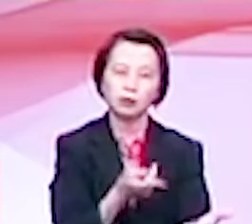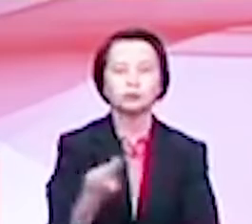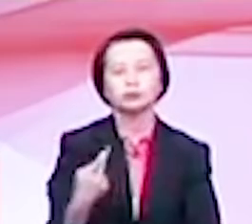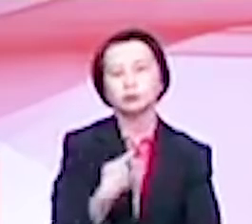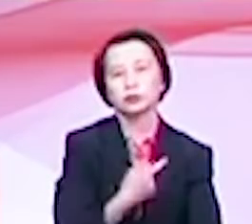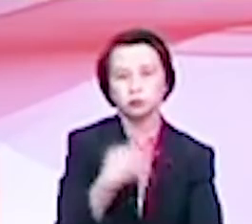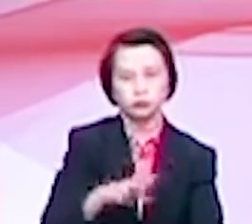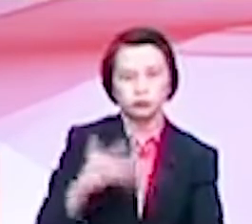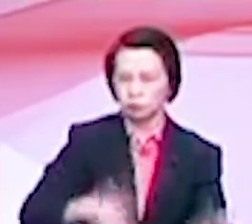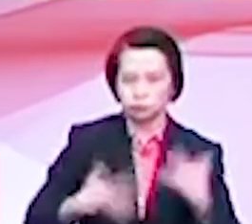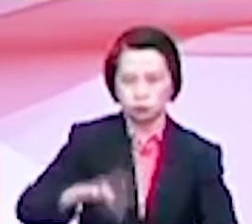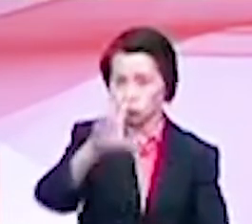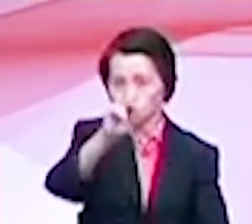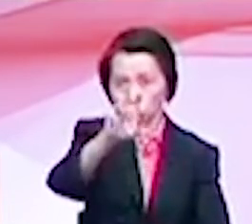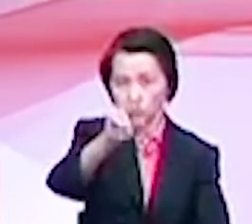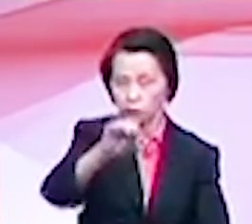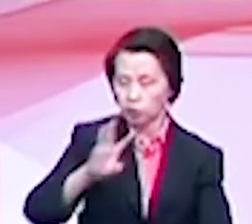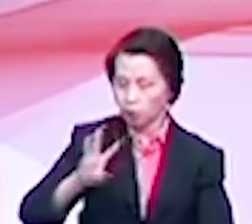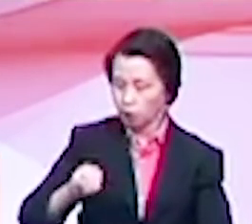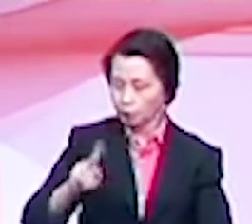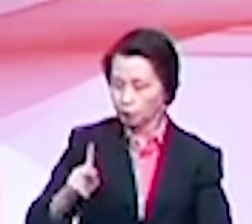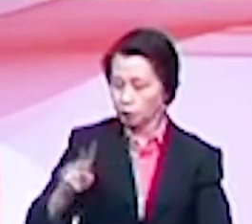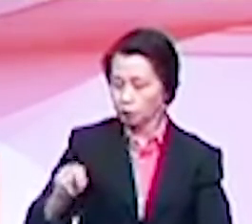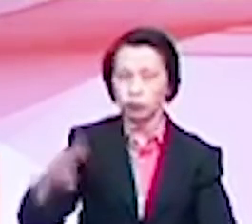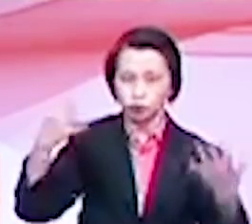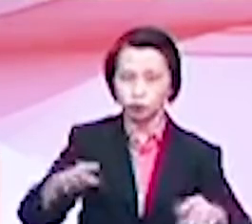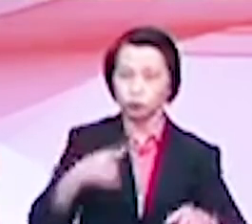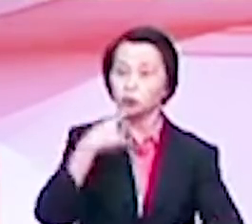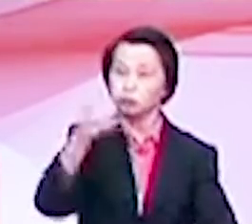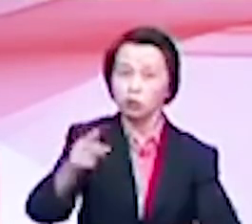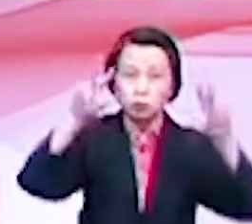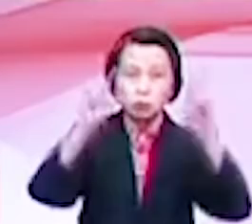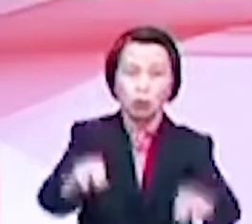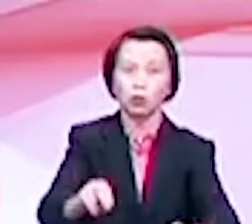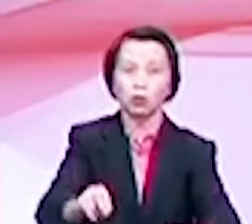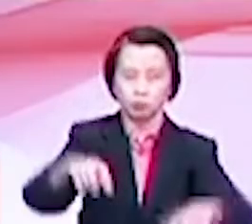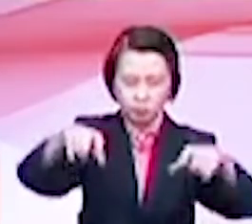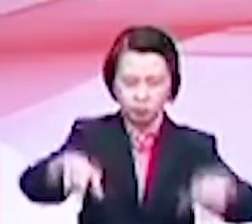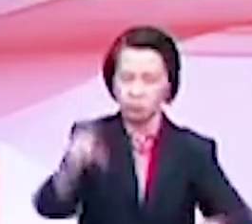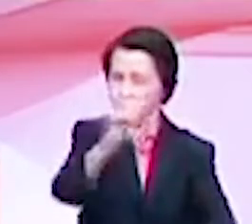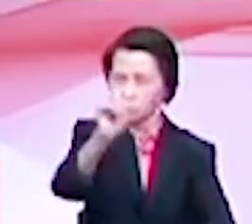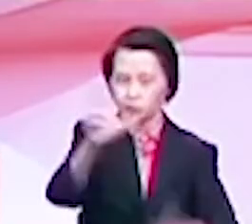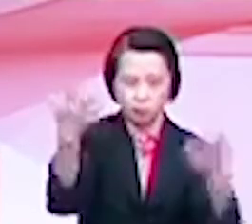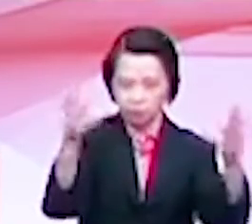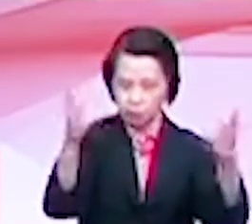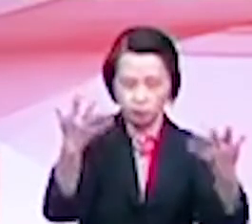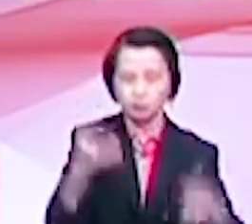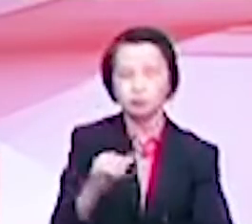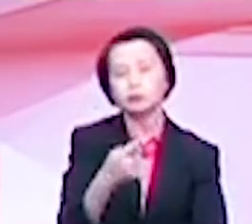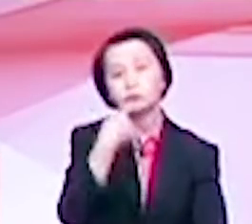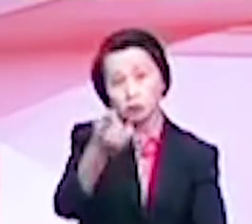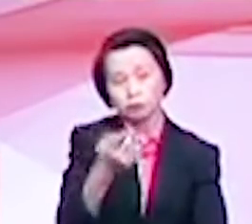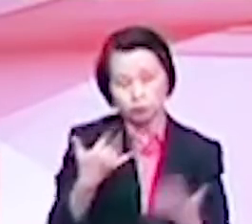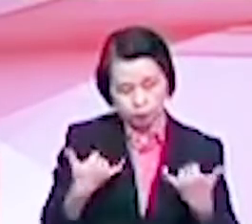Kita telah pun menafikan, MKN telah pun menafikan perkara tersebut. Yang saya nak sebutkan hari